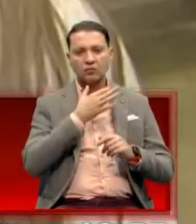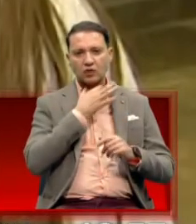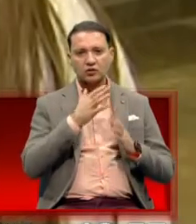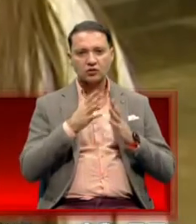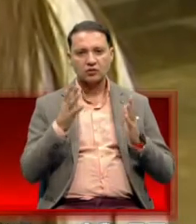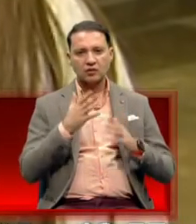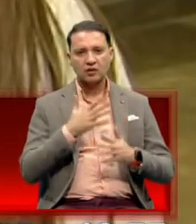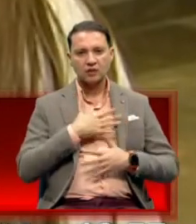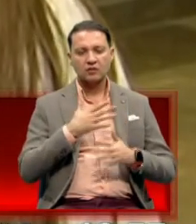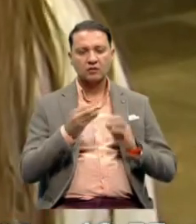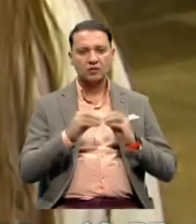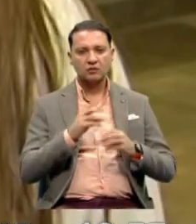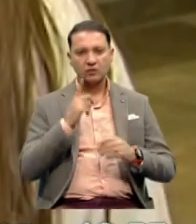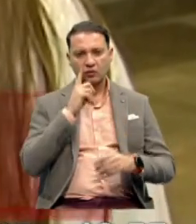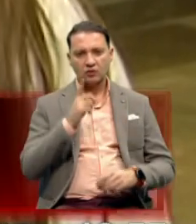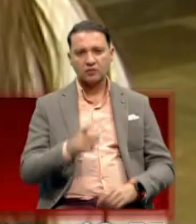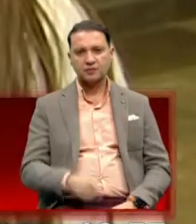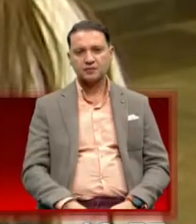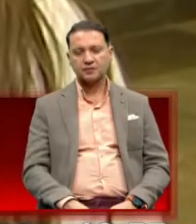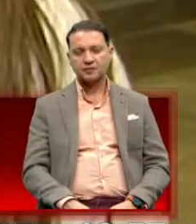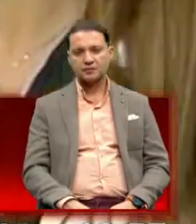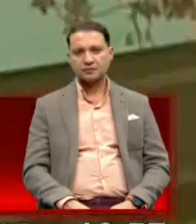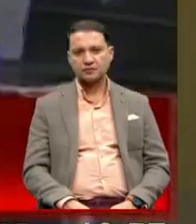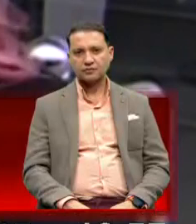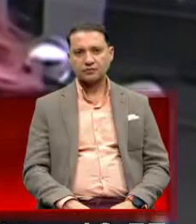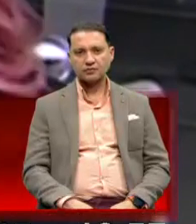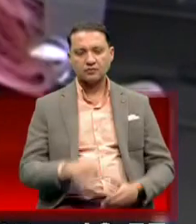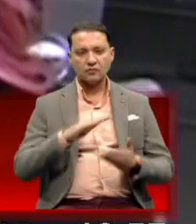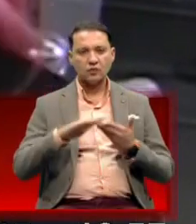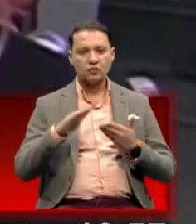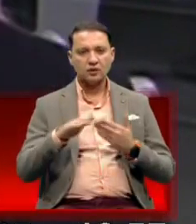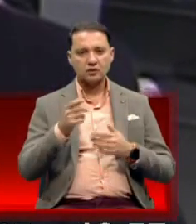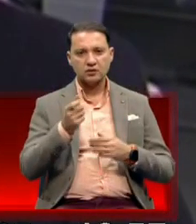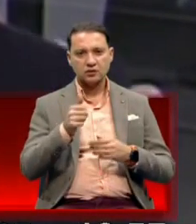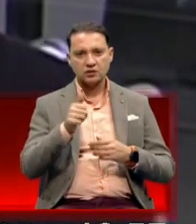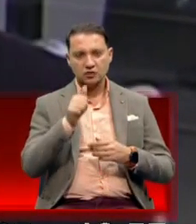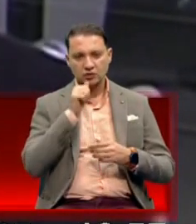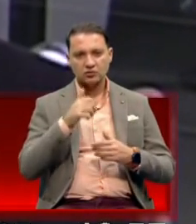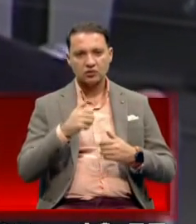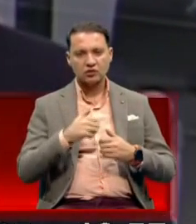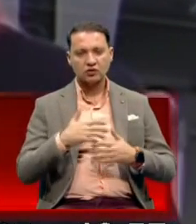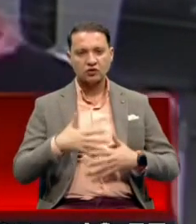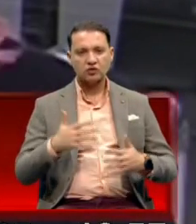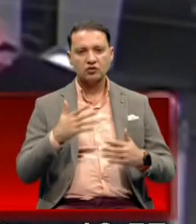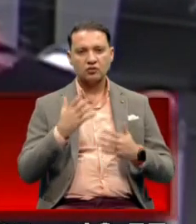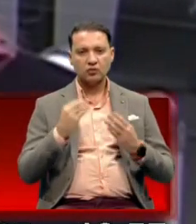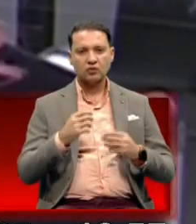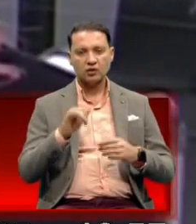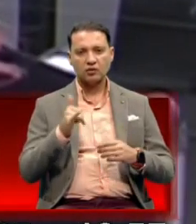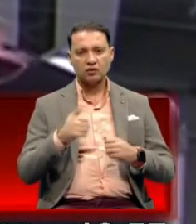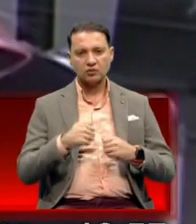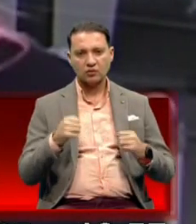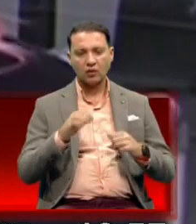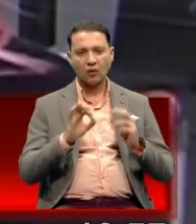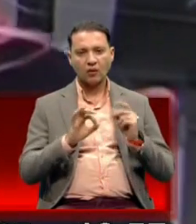gibi, nefes darlığı gibi problemlerle bile karşı karşıya kalabilmekte. Düzenli içtiğim zaman bir şişkinlik yaptığını hissediyorum. Kilo yapıyor.